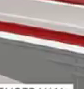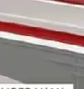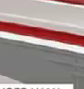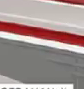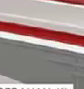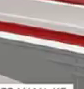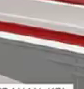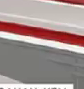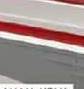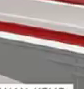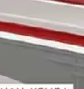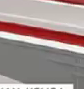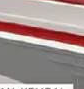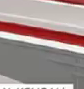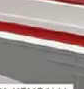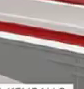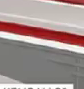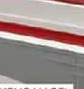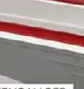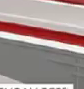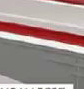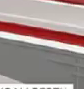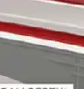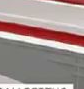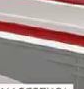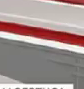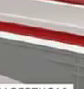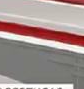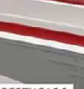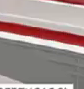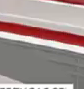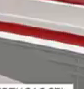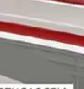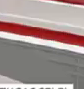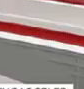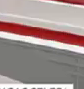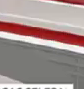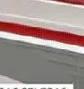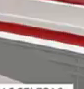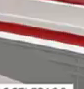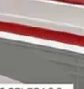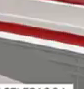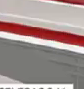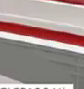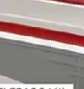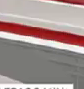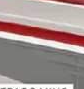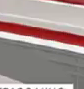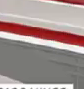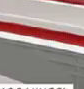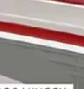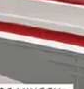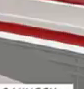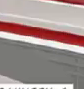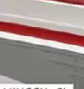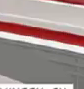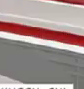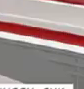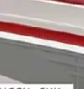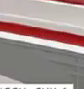Itu sahaja paparan sukan pada malam ini. Kita kembali semula bersama Farid Izzat dan bersama dengan Fahatul untuk meneruskan Nasional 8.